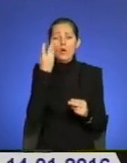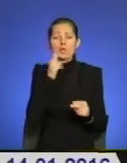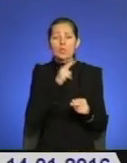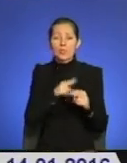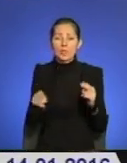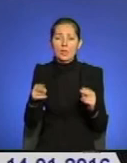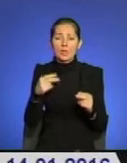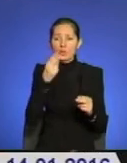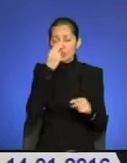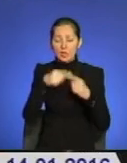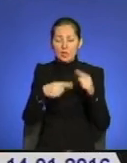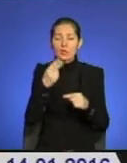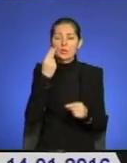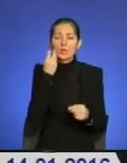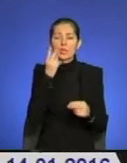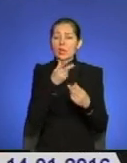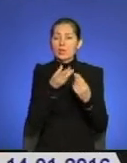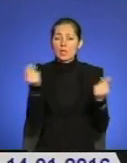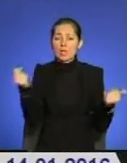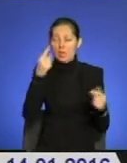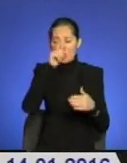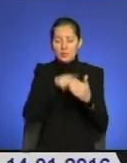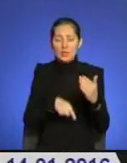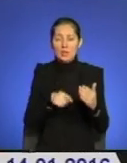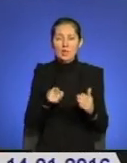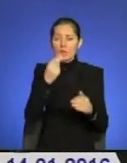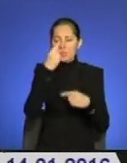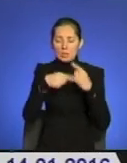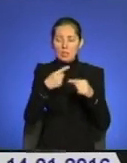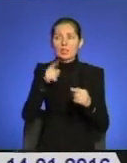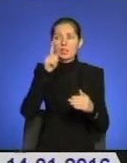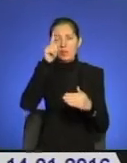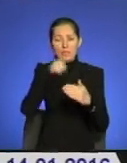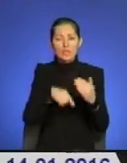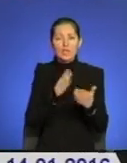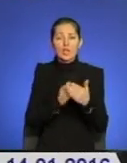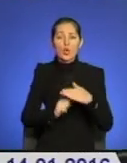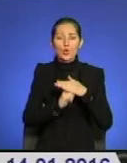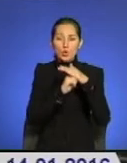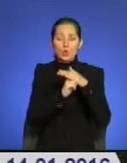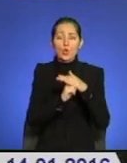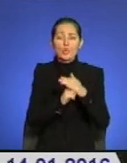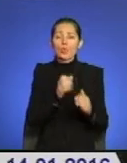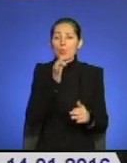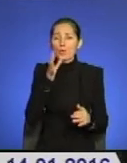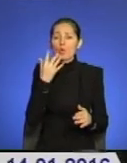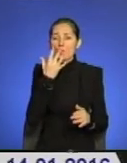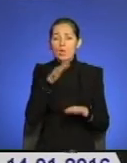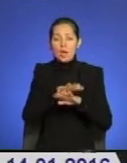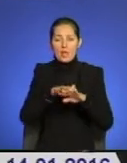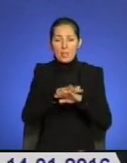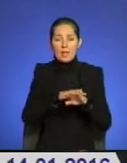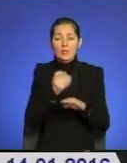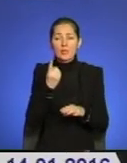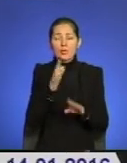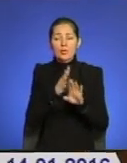зникає віра. Бо саме традиції і віра є основою, стержнем будь-якої нації і, в першу чергу,